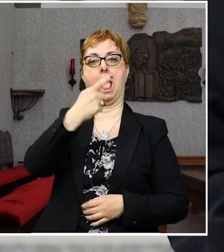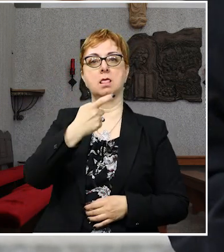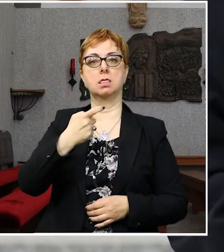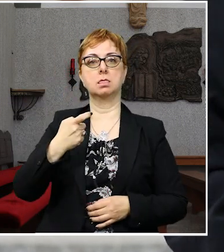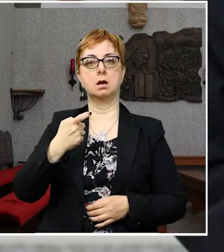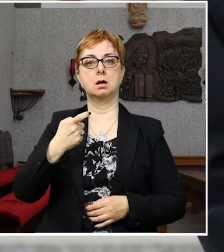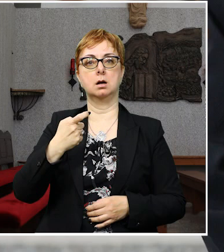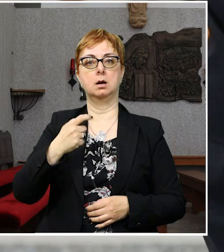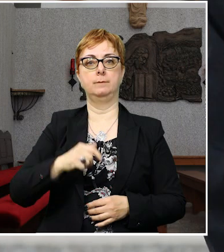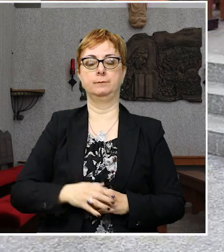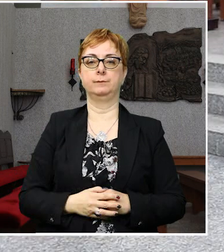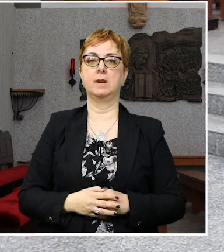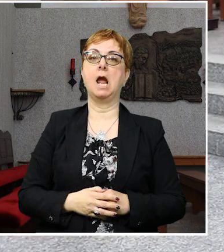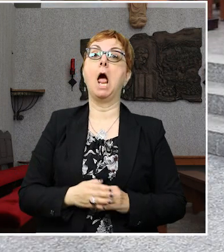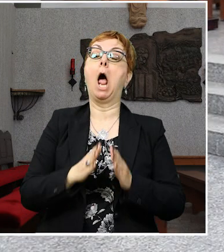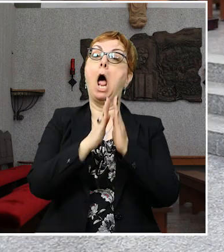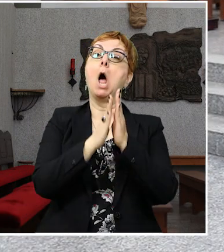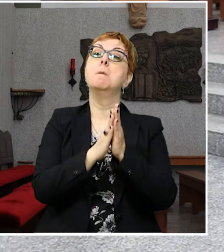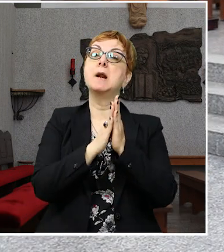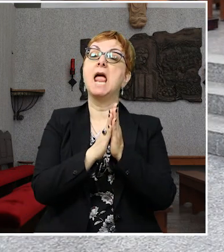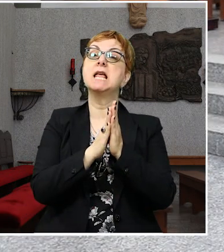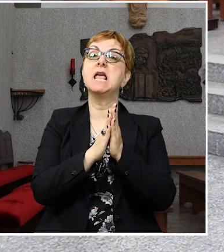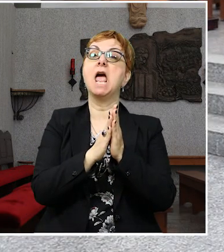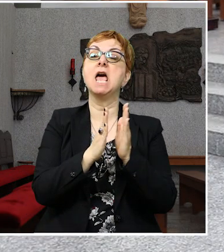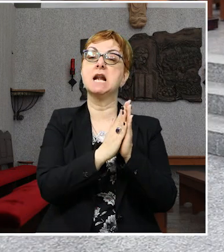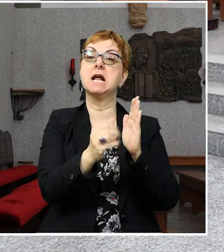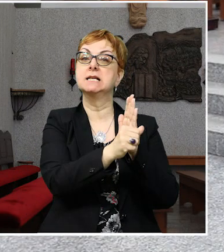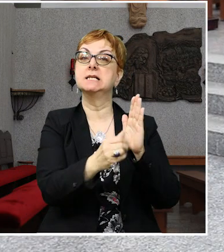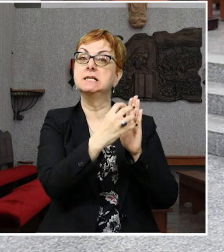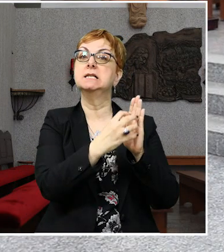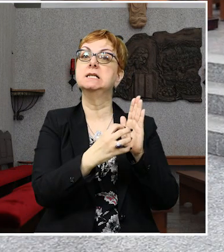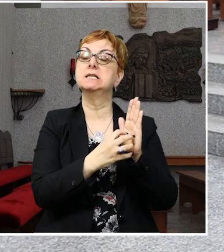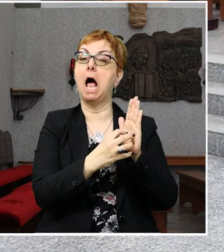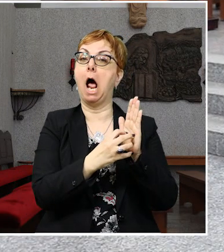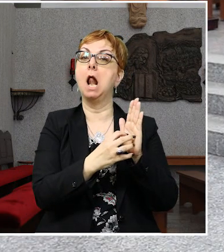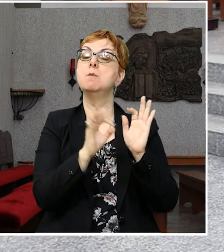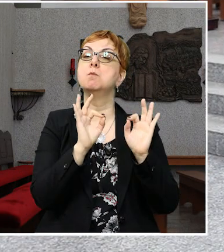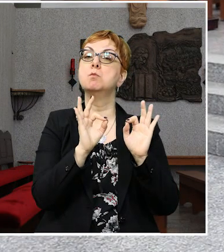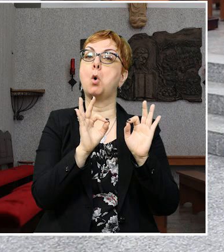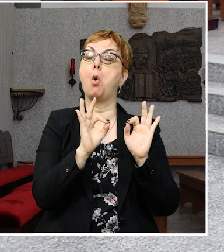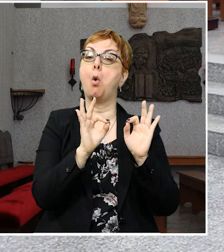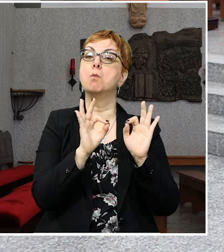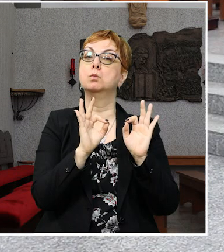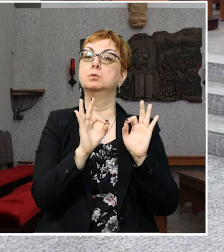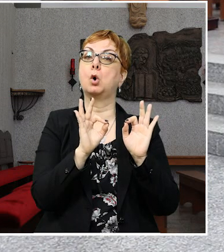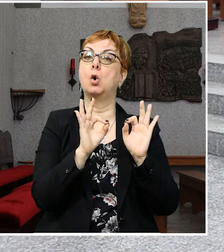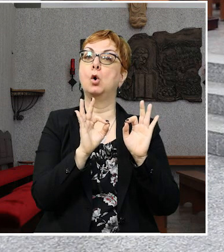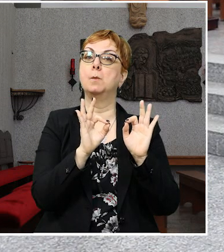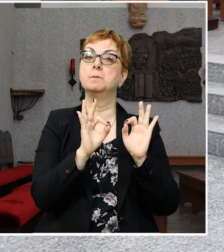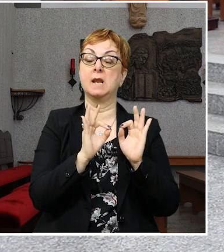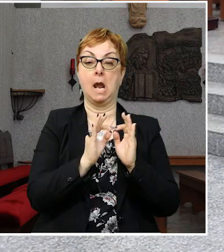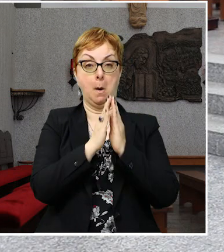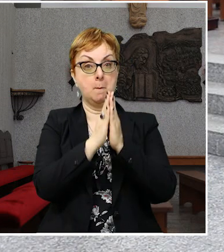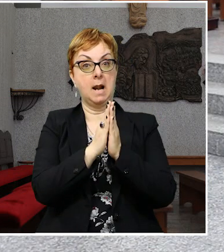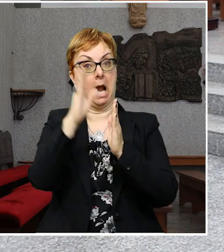è la sua misericordia. La preghiera dei Salmi ci ha aiutato ad imparare